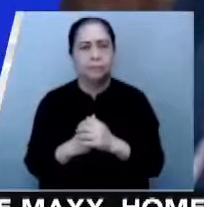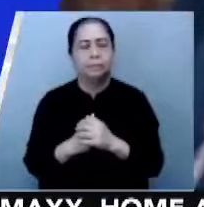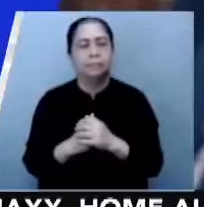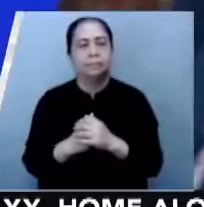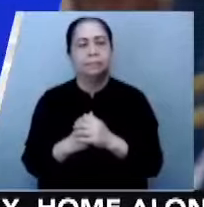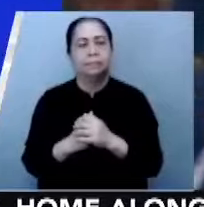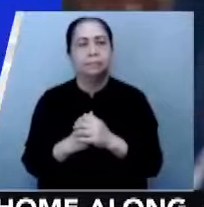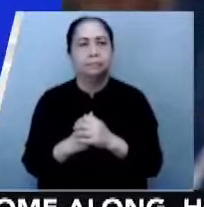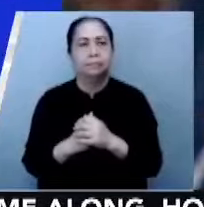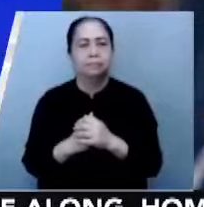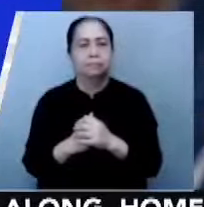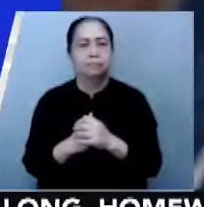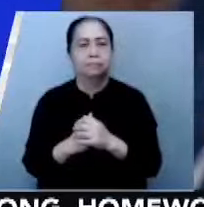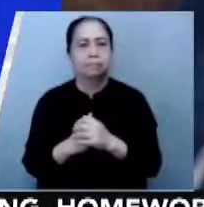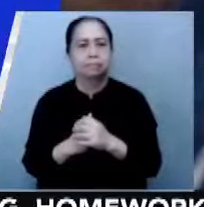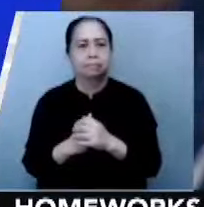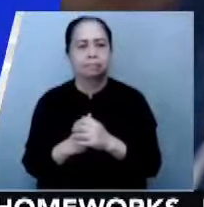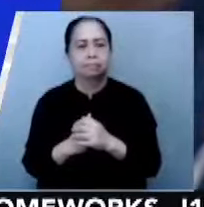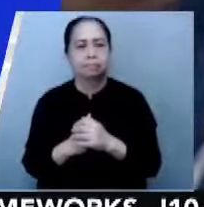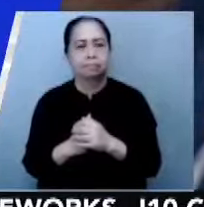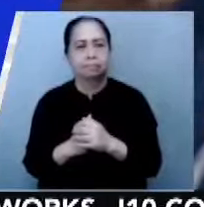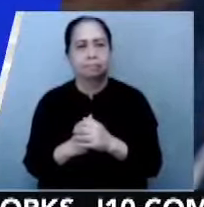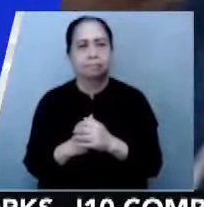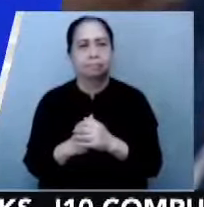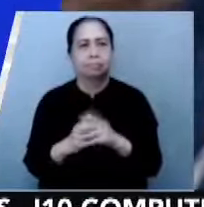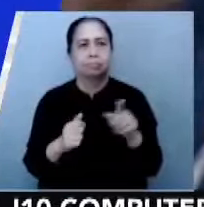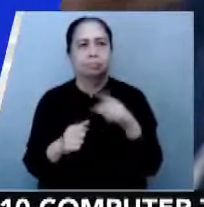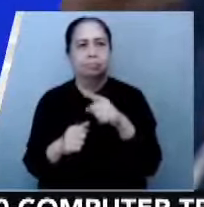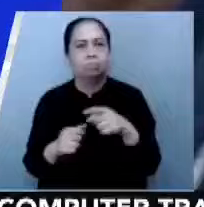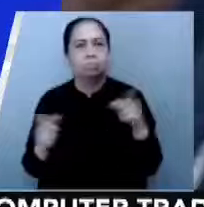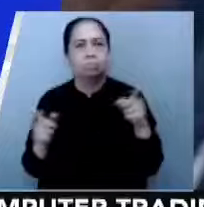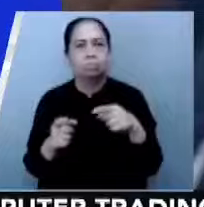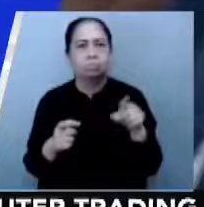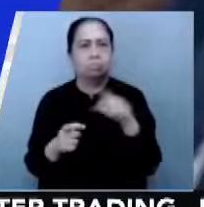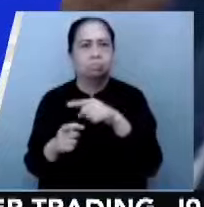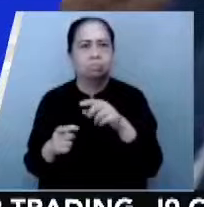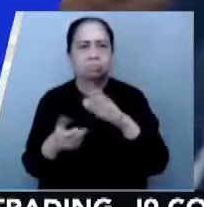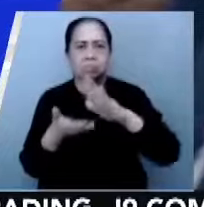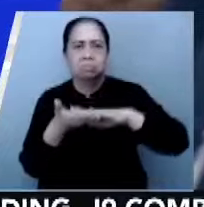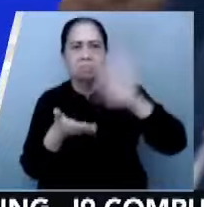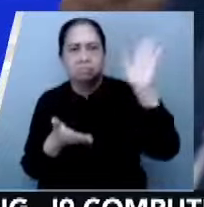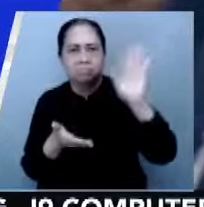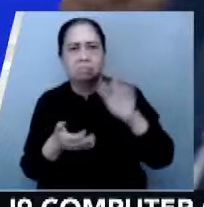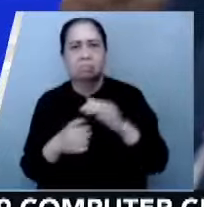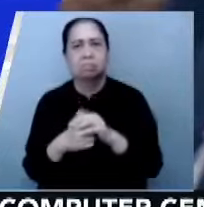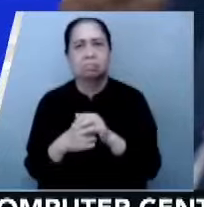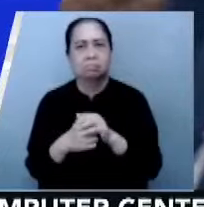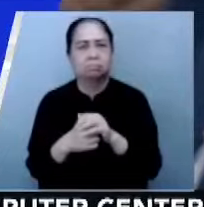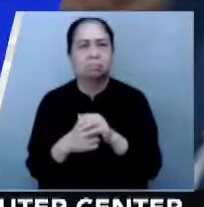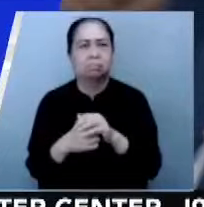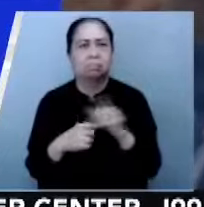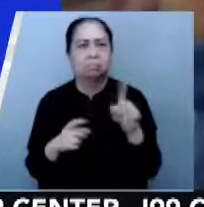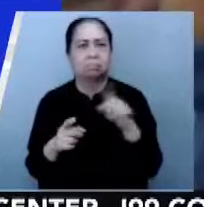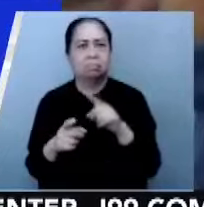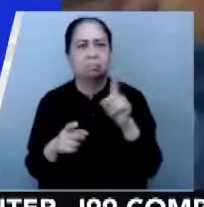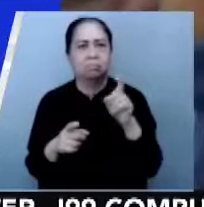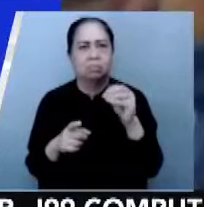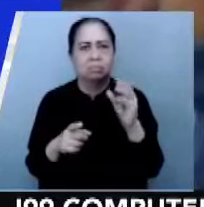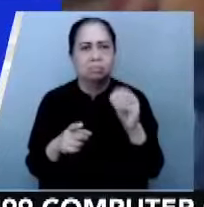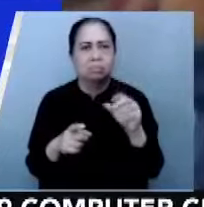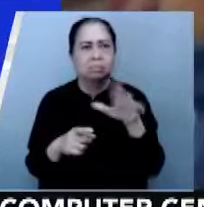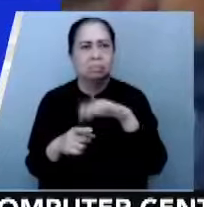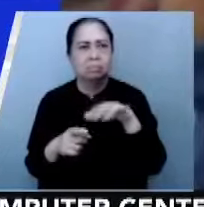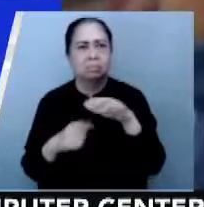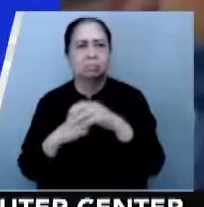ka salmon nga bugas nga ni kanami. 25 ang salmon. O niya, 150 ang almasin.